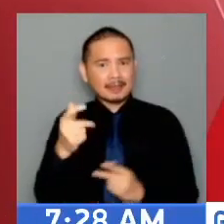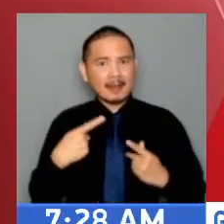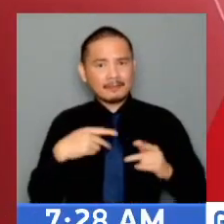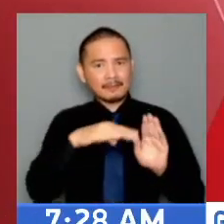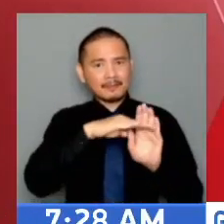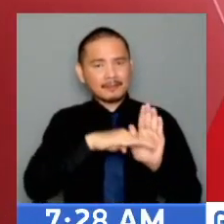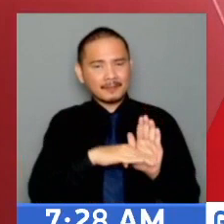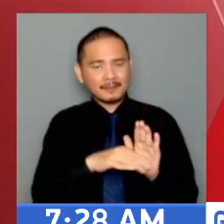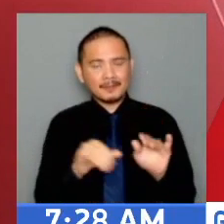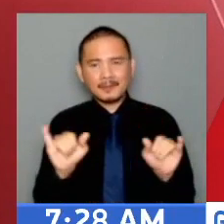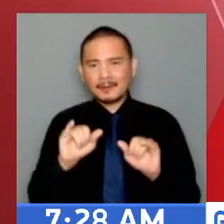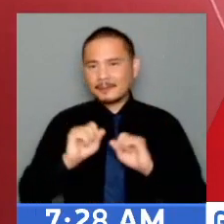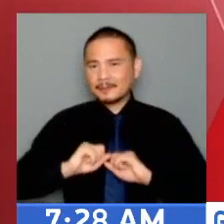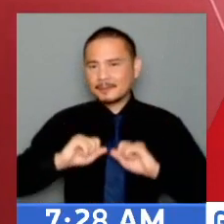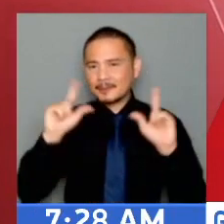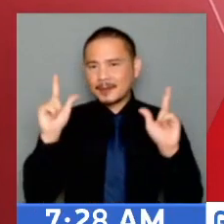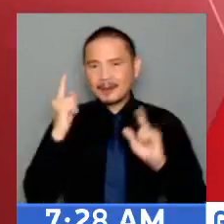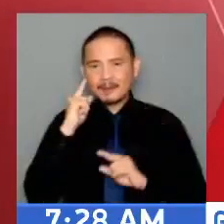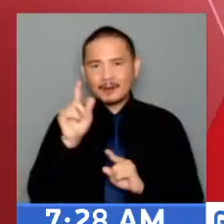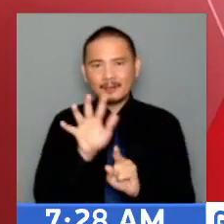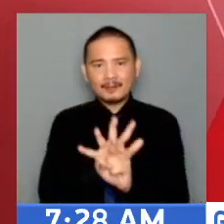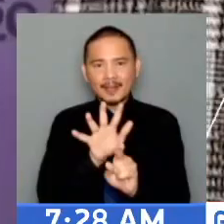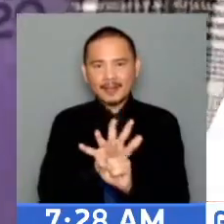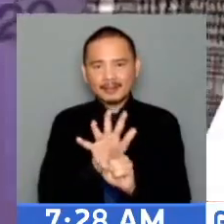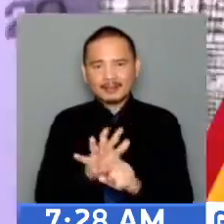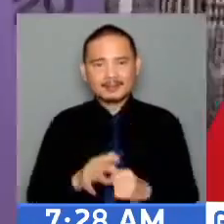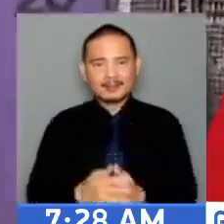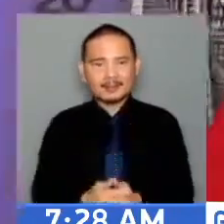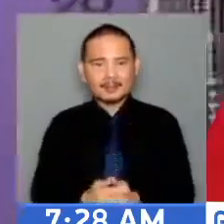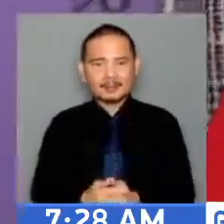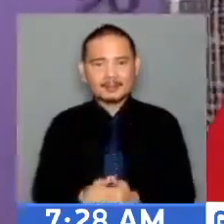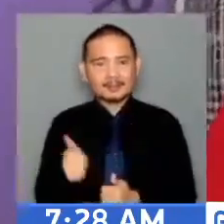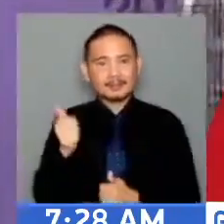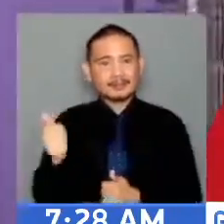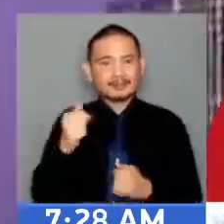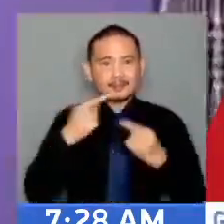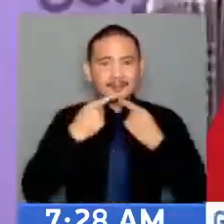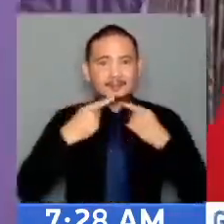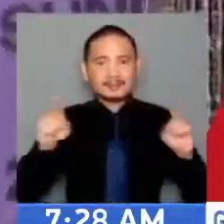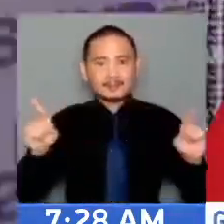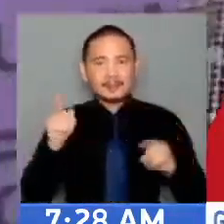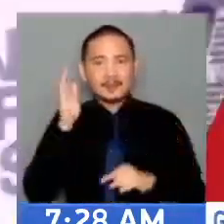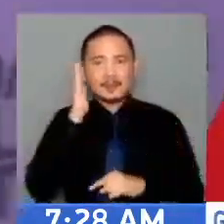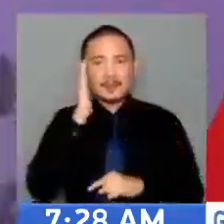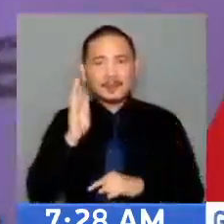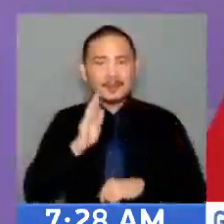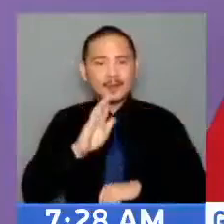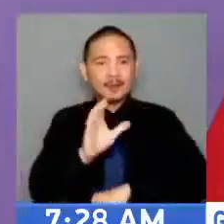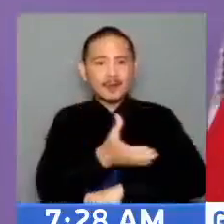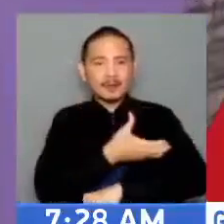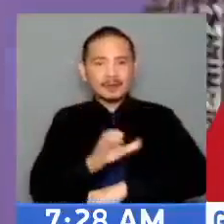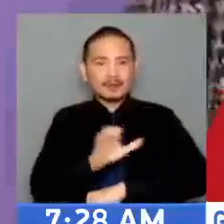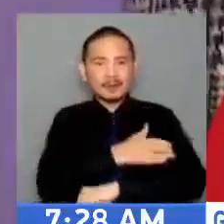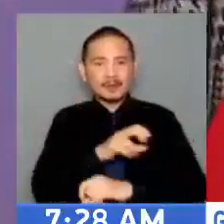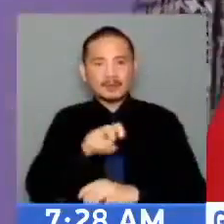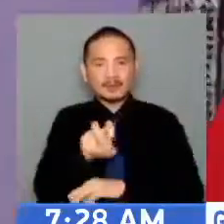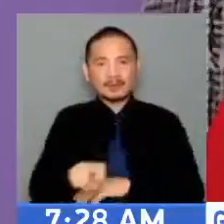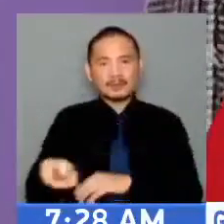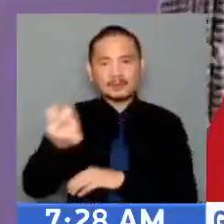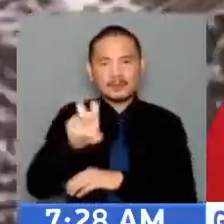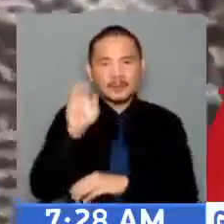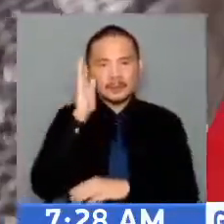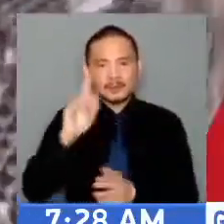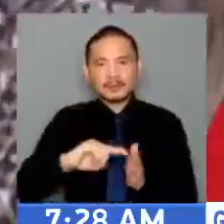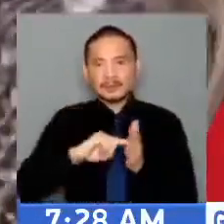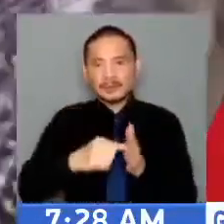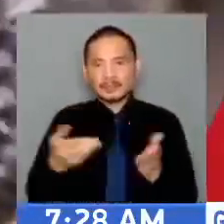sa Swifties dahil inanunsyo niya ang unang leg ng kanyang bagong concert na magsisimula sa US.